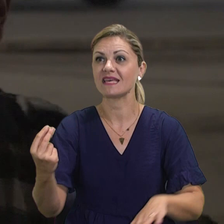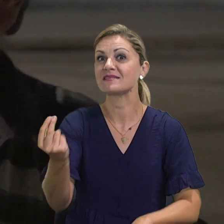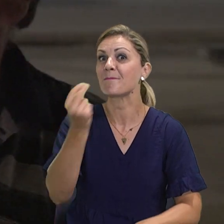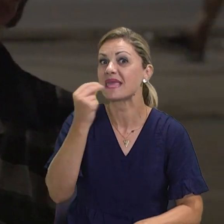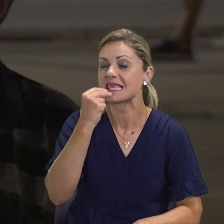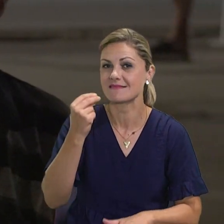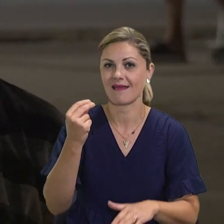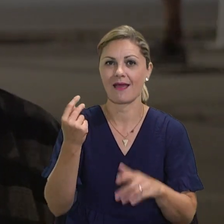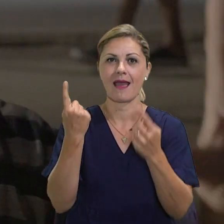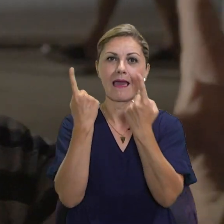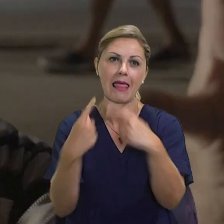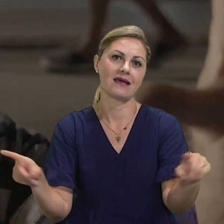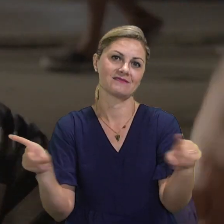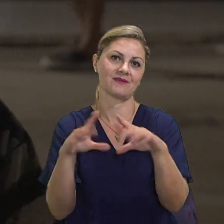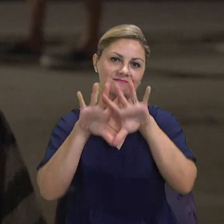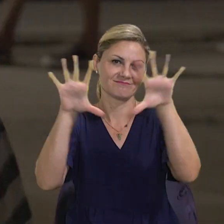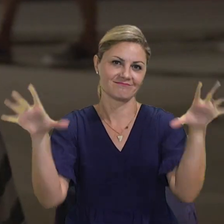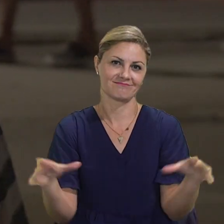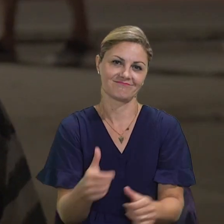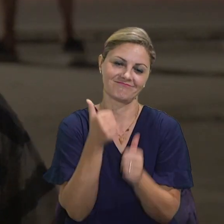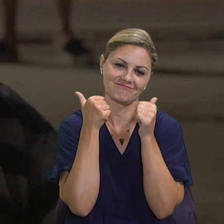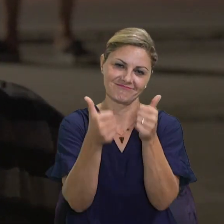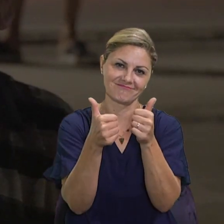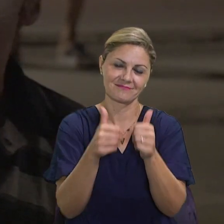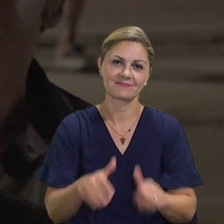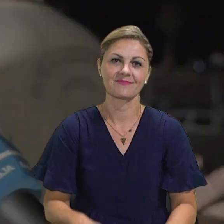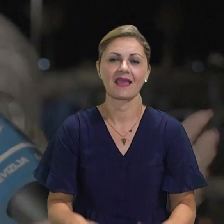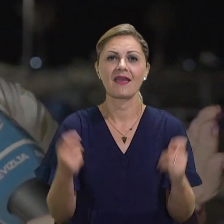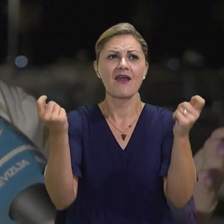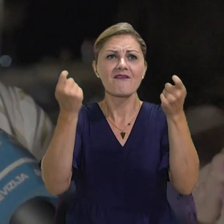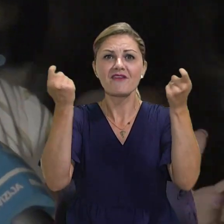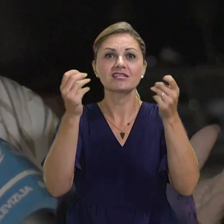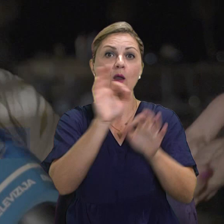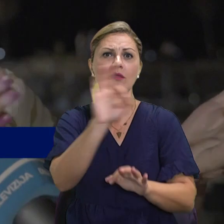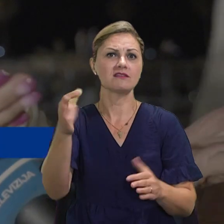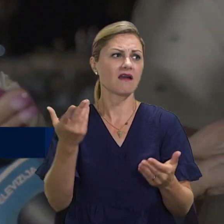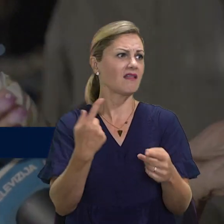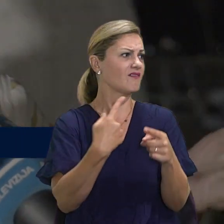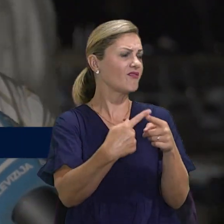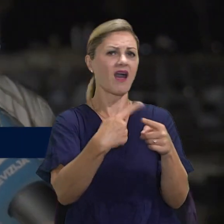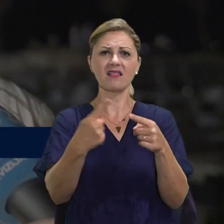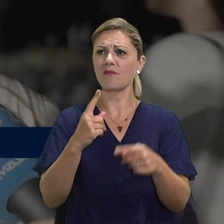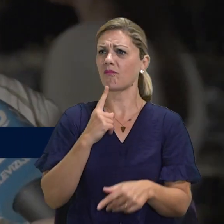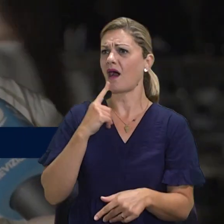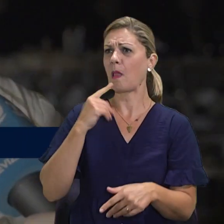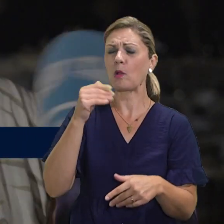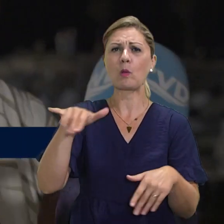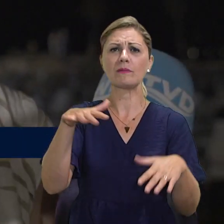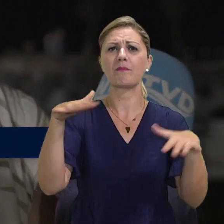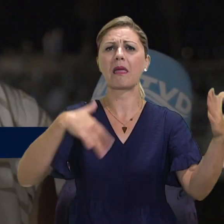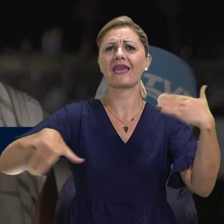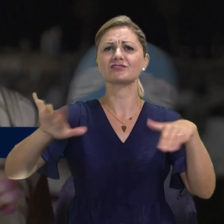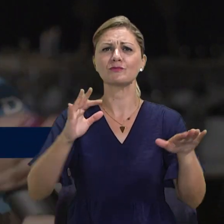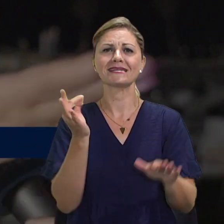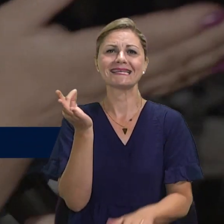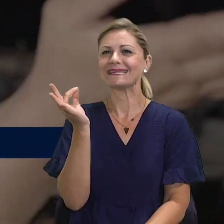spiza i muzika. 3 elementa. Super. Pa fešta je okej, ali malo je pleše ljudi. Zašto